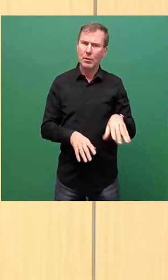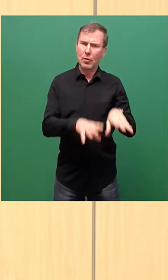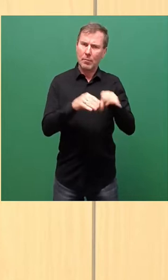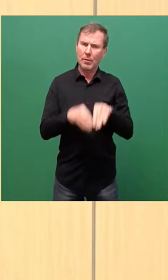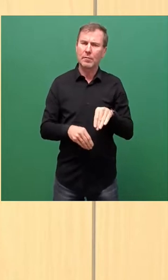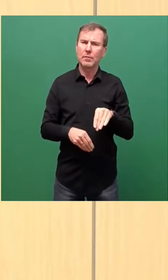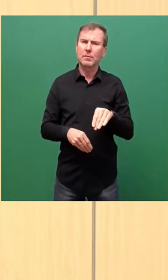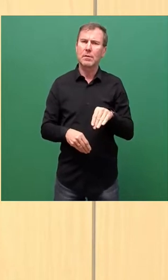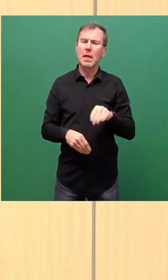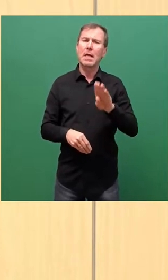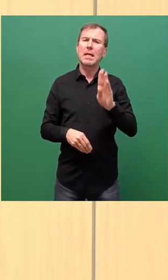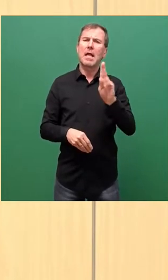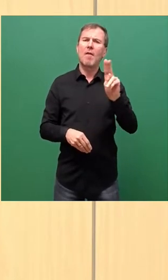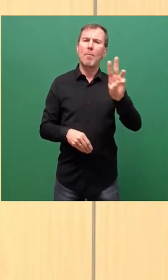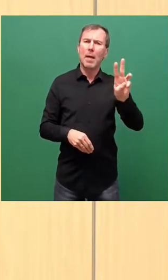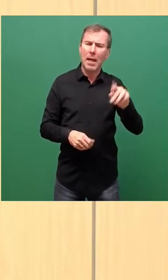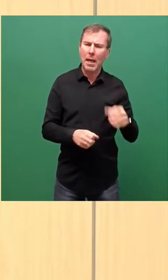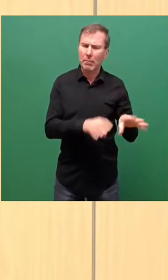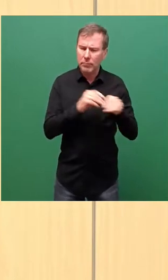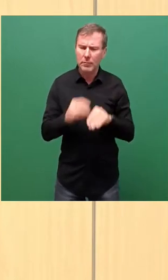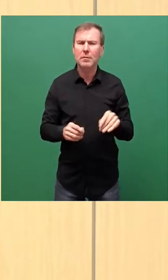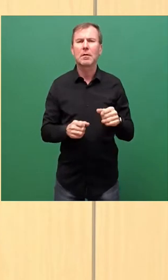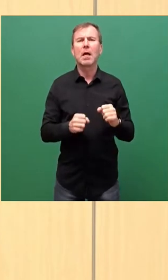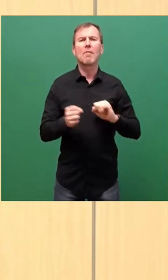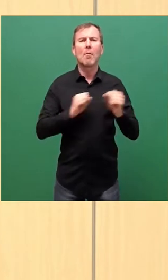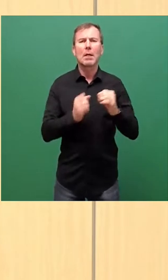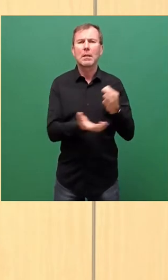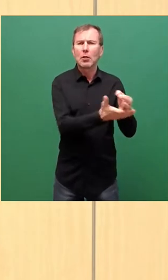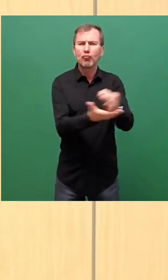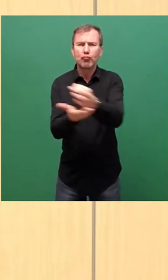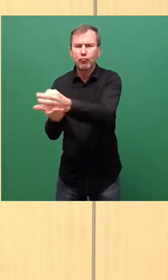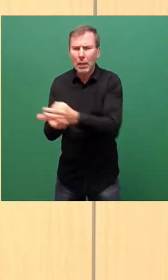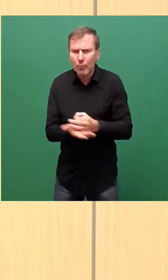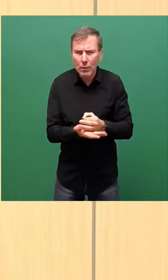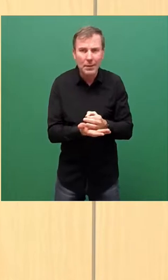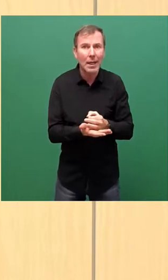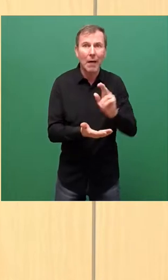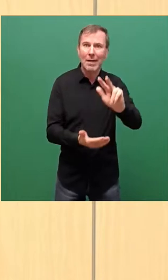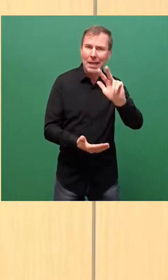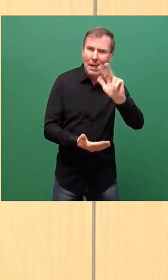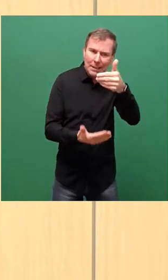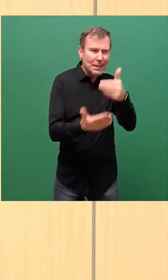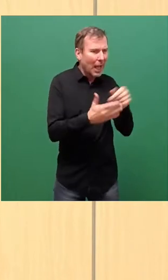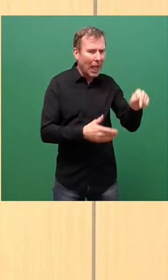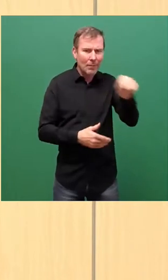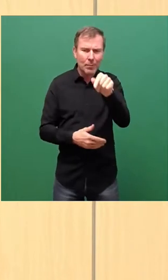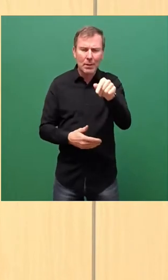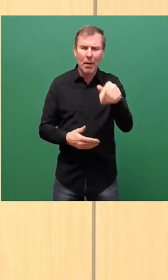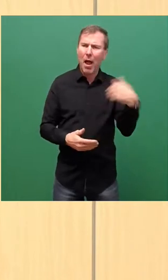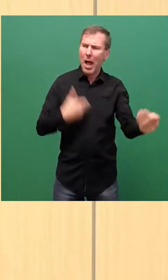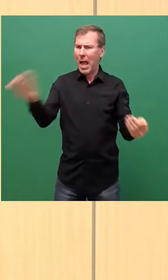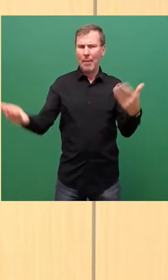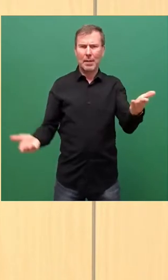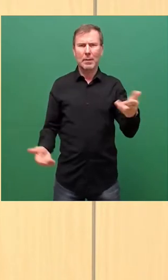muss, von den Mobilitätsstandpunkten auf diese Drittanbieter abgegeben wird. Diese dürfen am